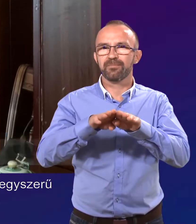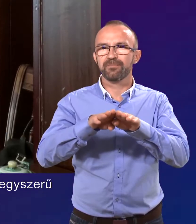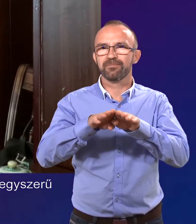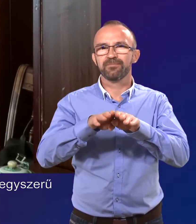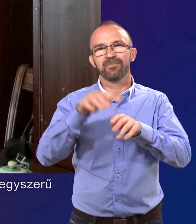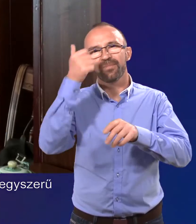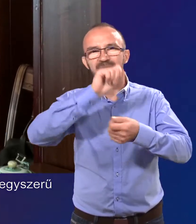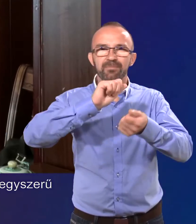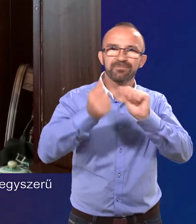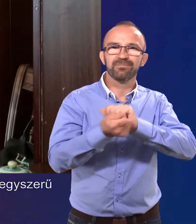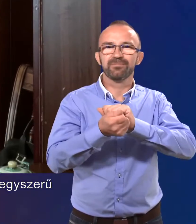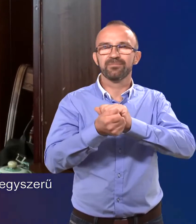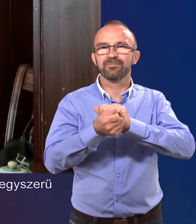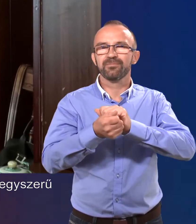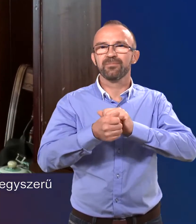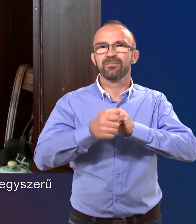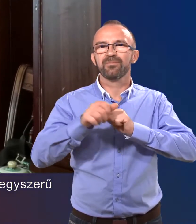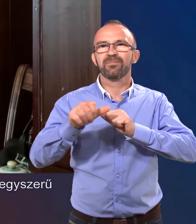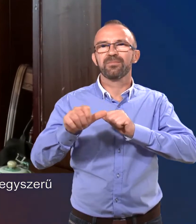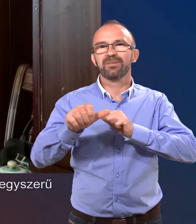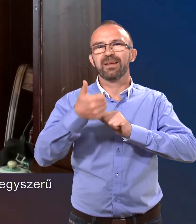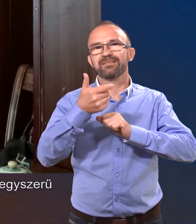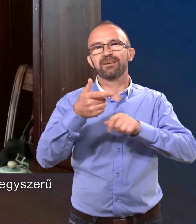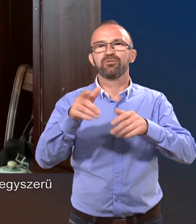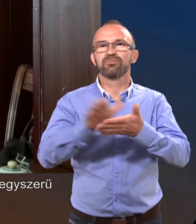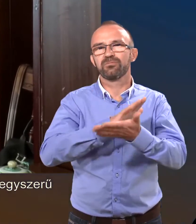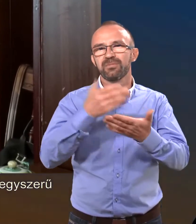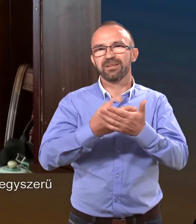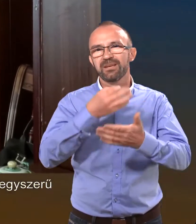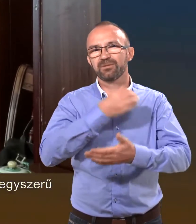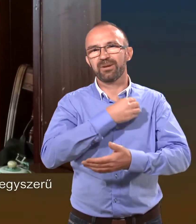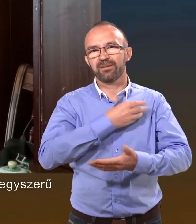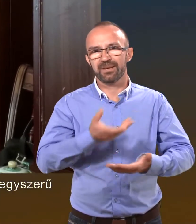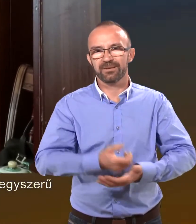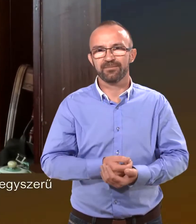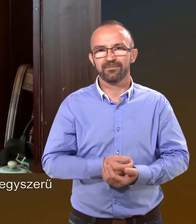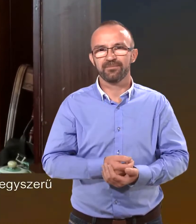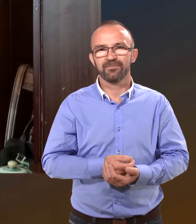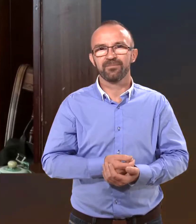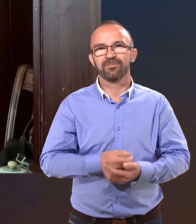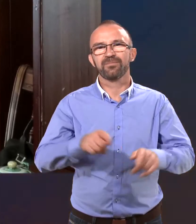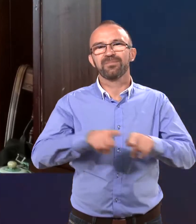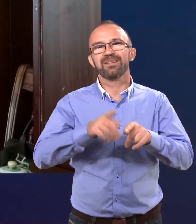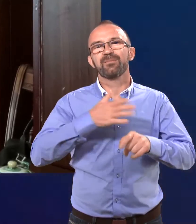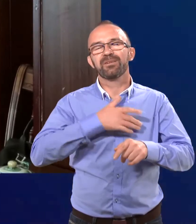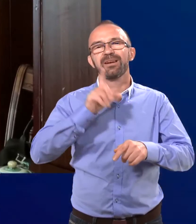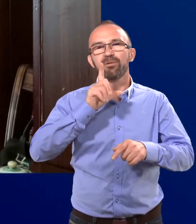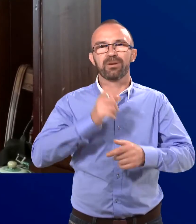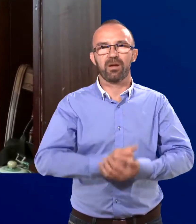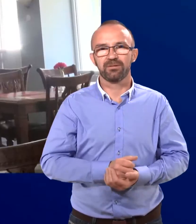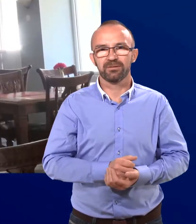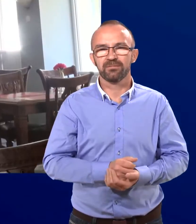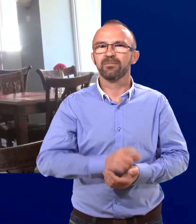munkatársam úgy átkeresztelték, hogy egyszerű legyen megszólítani, és hát rám ragadt a